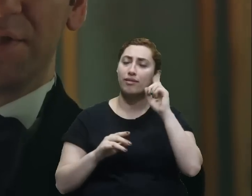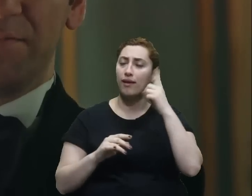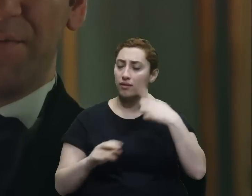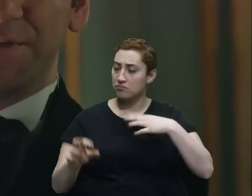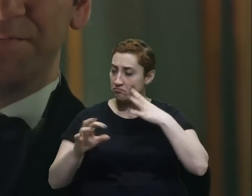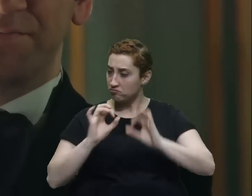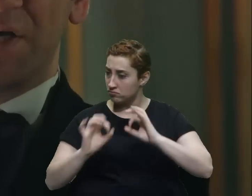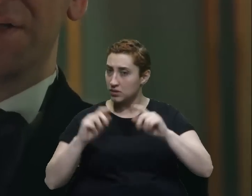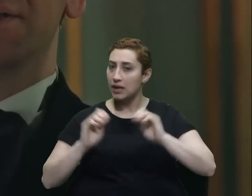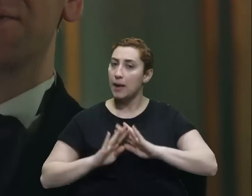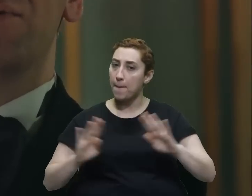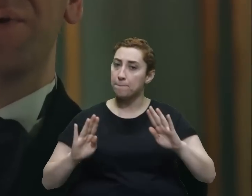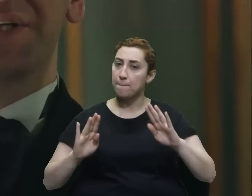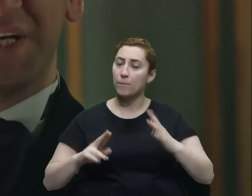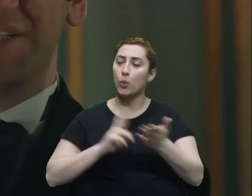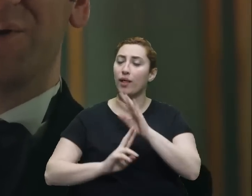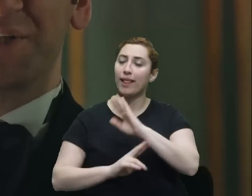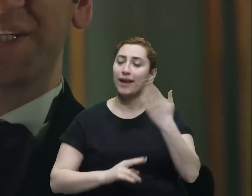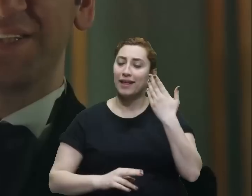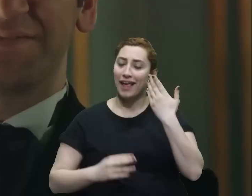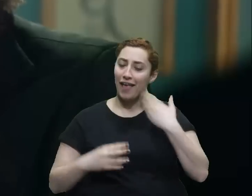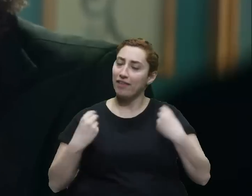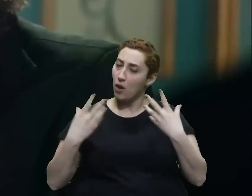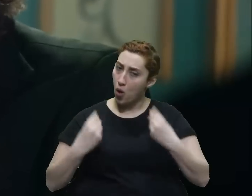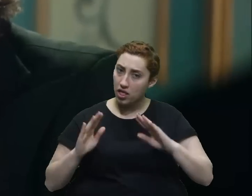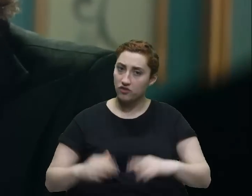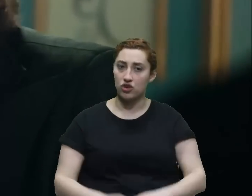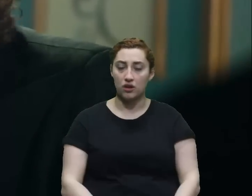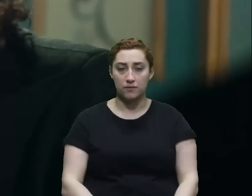tek teftiş ettim efendim. Hı. Azaların konforları gayet iyi olacak.